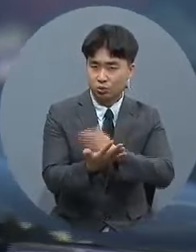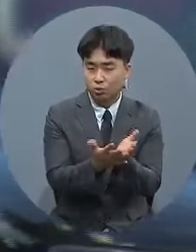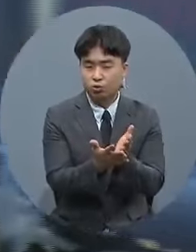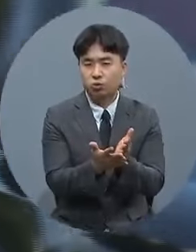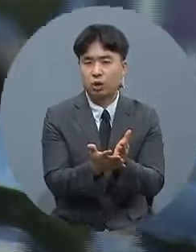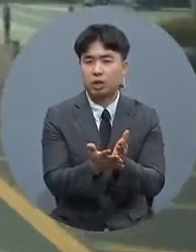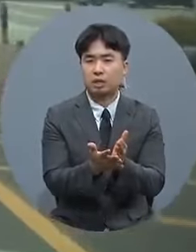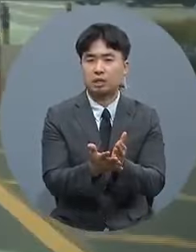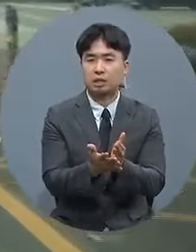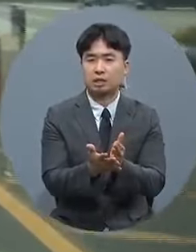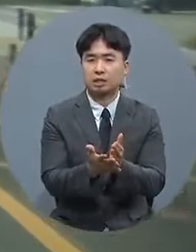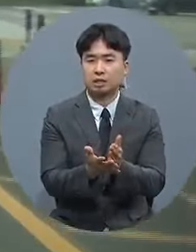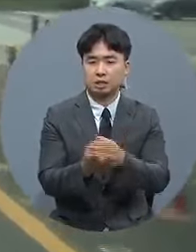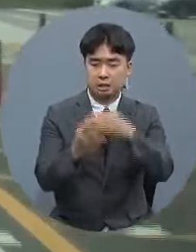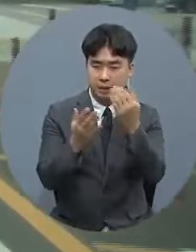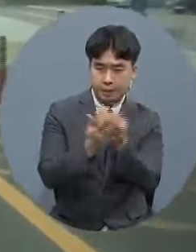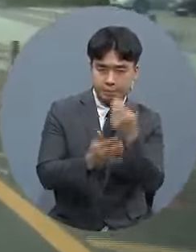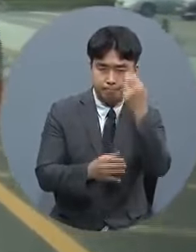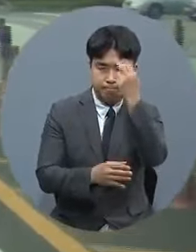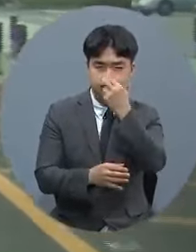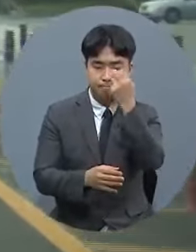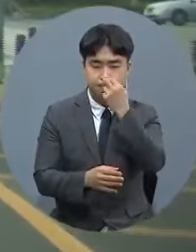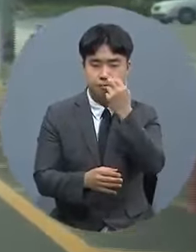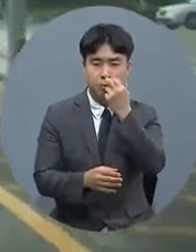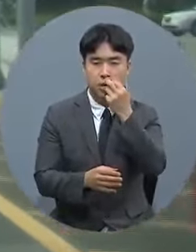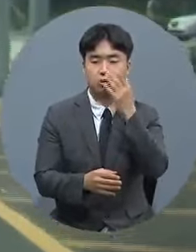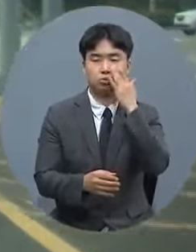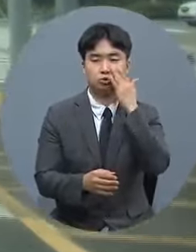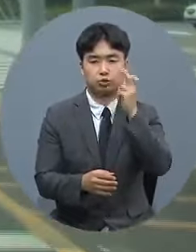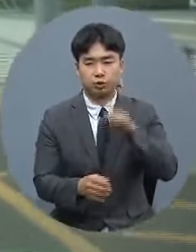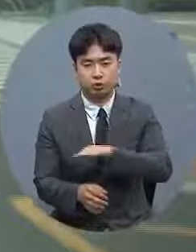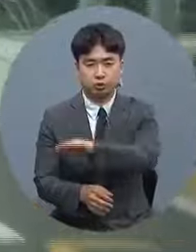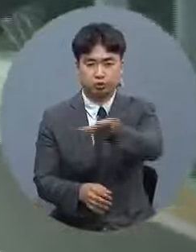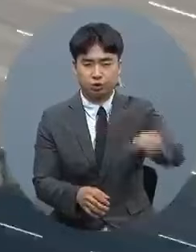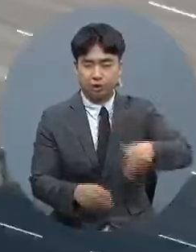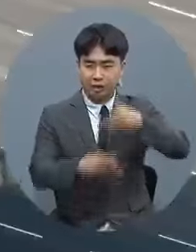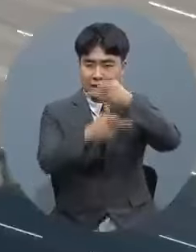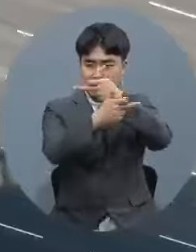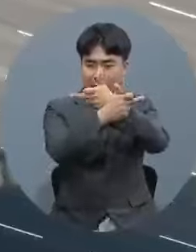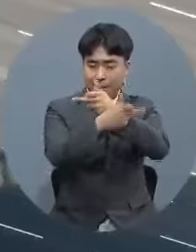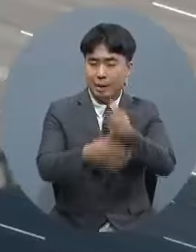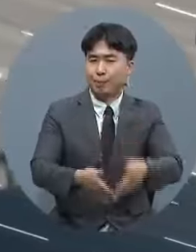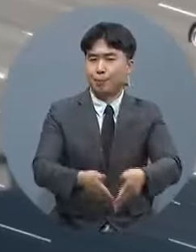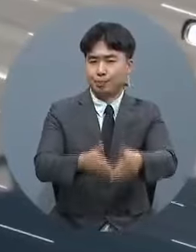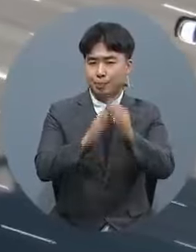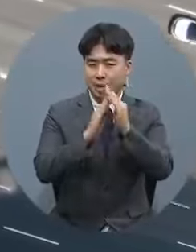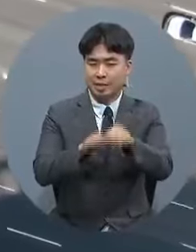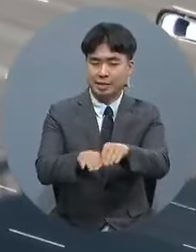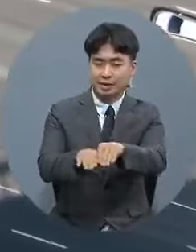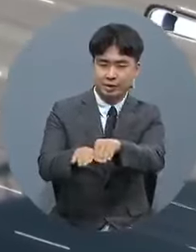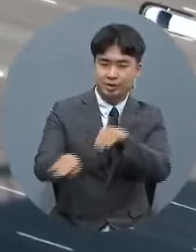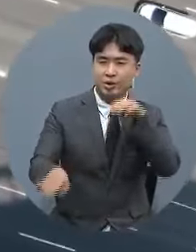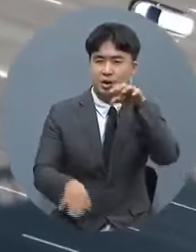분석해주는 차량 검지 시스템과 감시 카메라도 울산 전역에 추가로 설치해 상습 정체